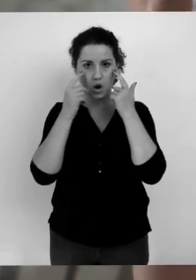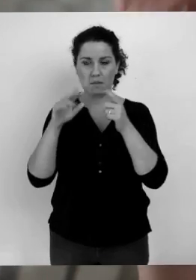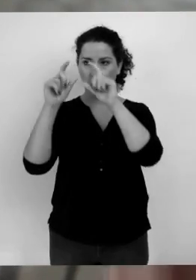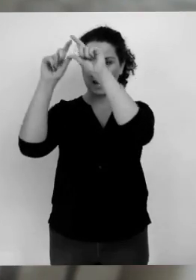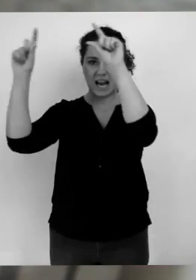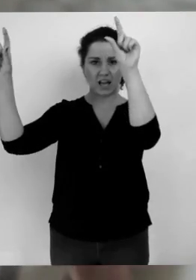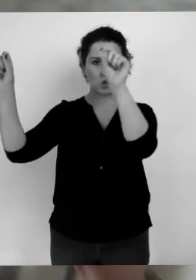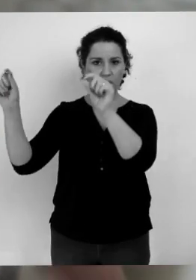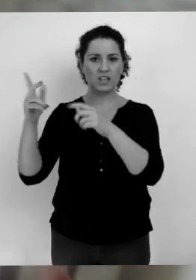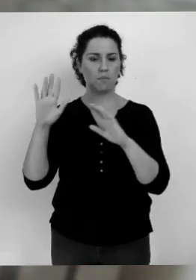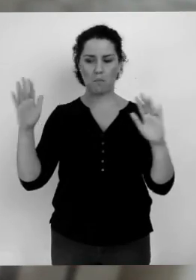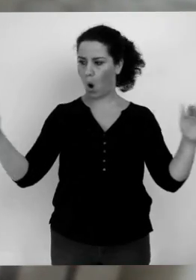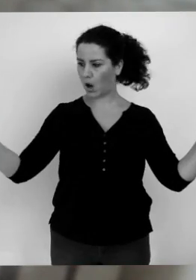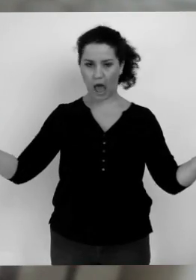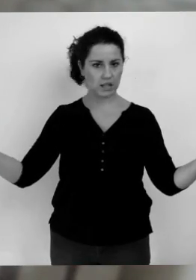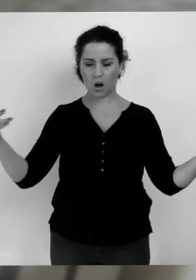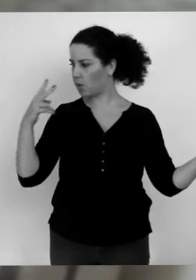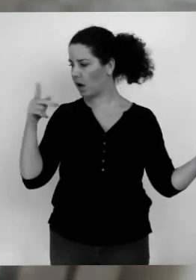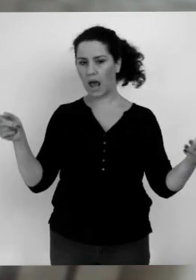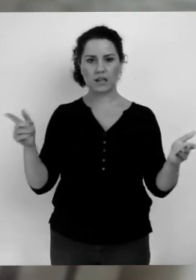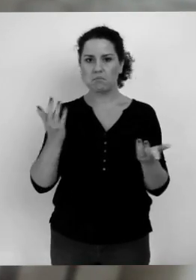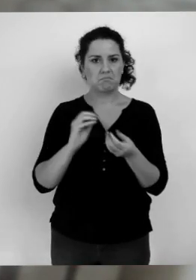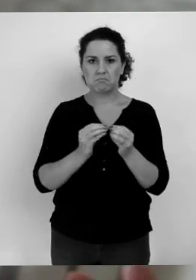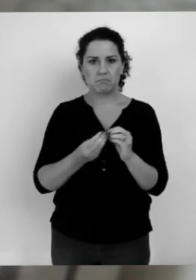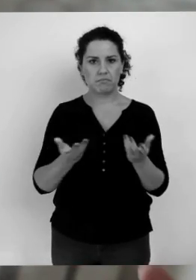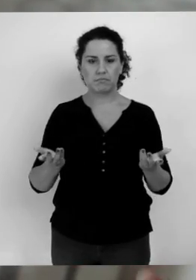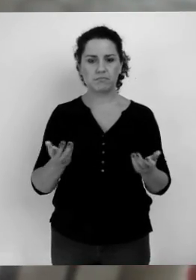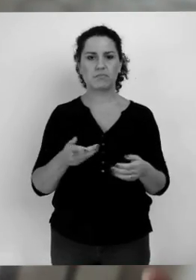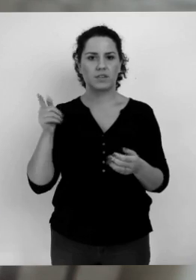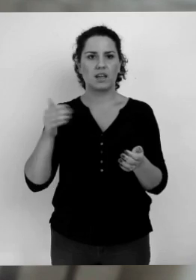imam retrovizor, ogledalo, pogledam, nije nekakav problem.